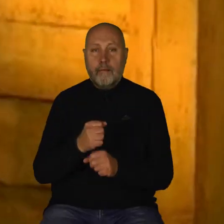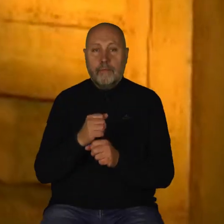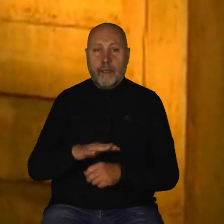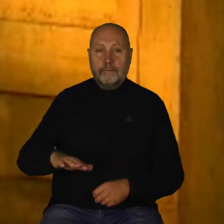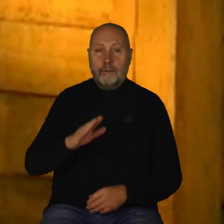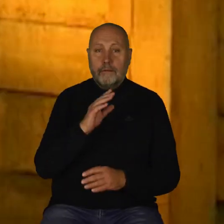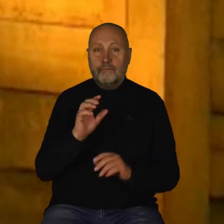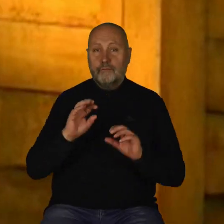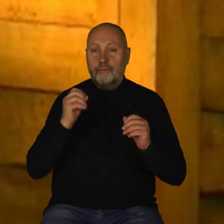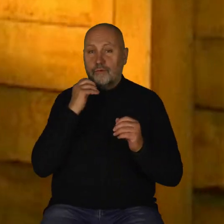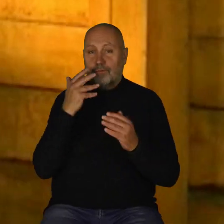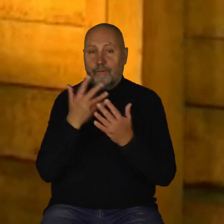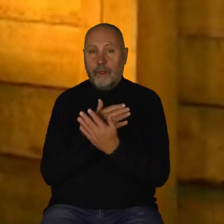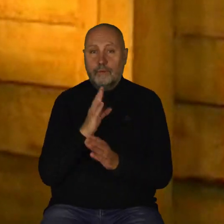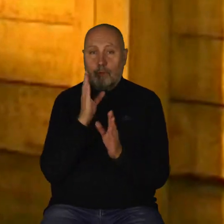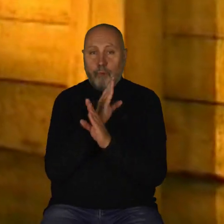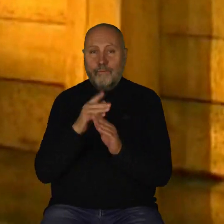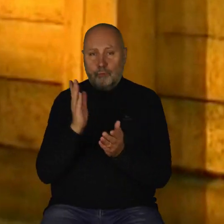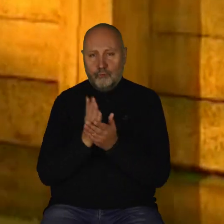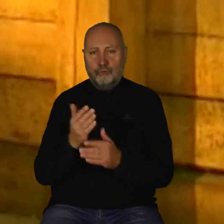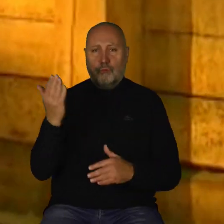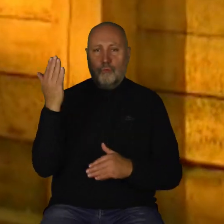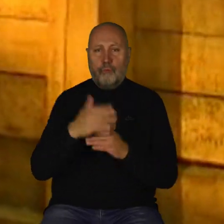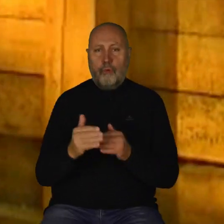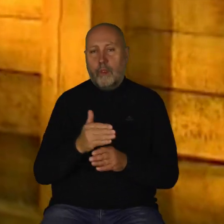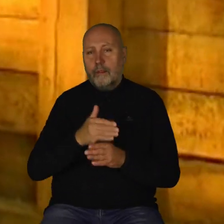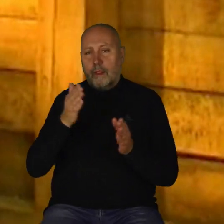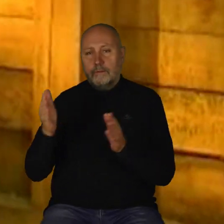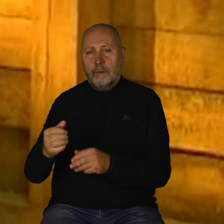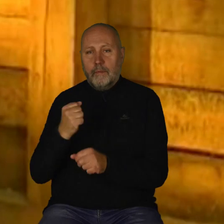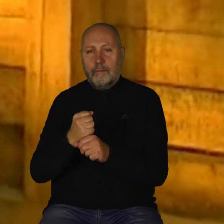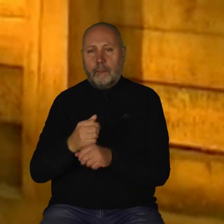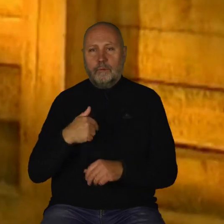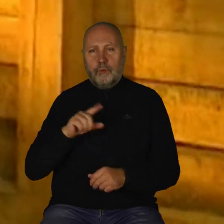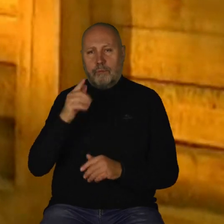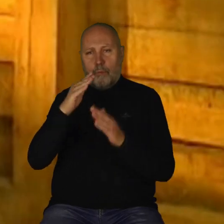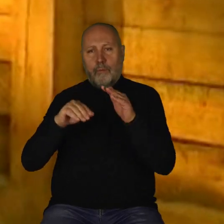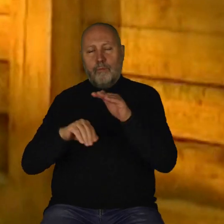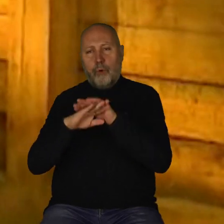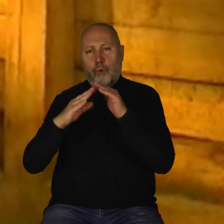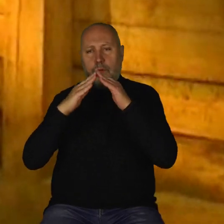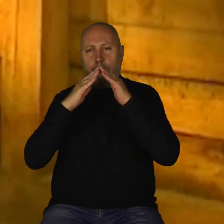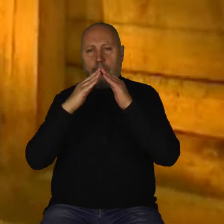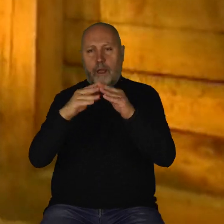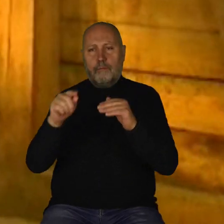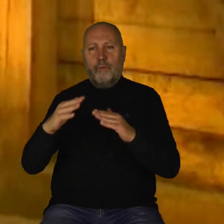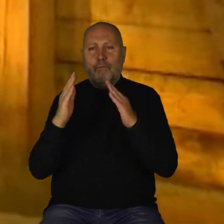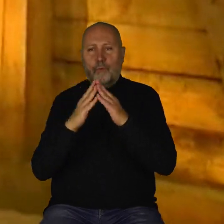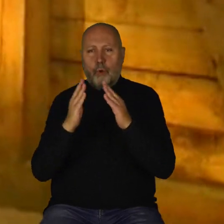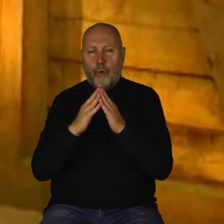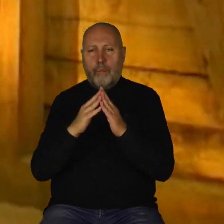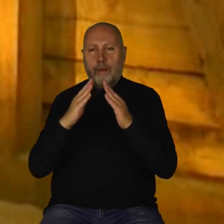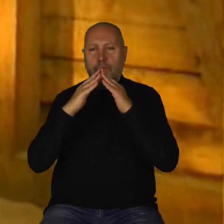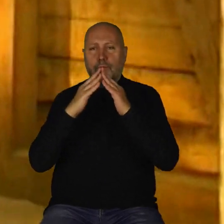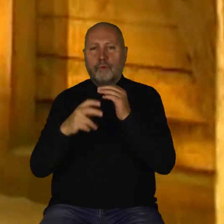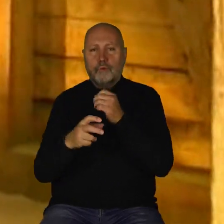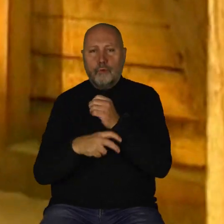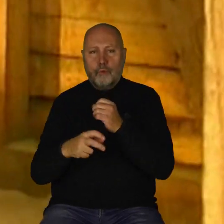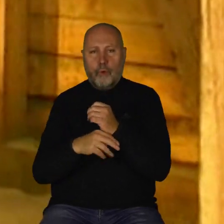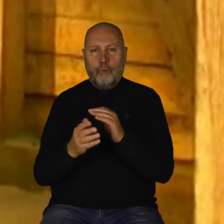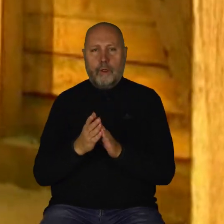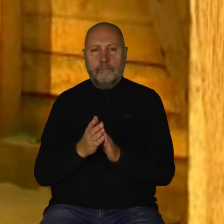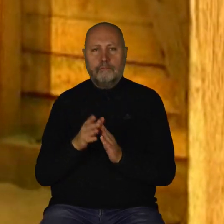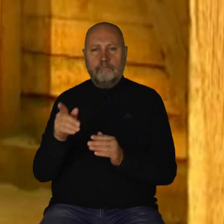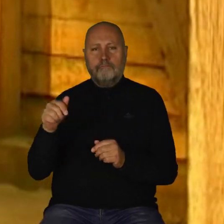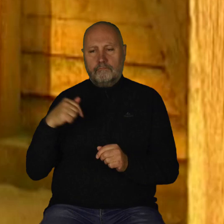Praca na świeżym powietrzu dobiegła końca dalsze Prace miały miejsce pod dachem w domach